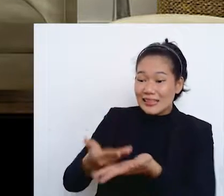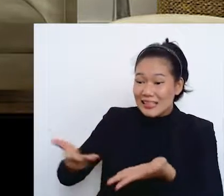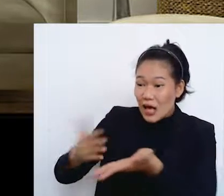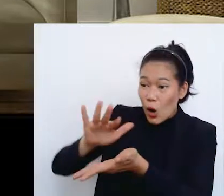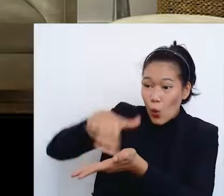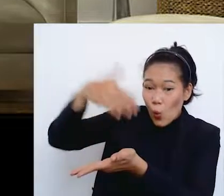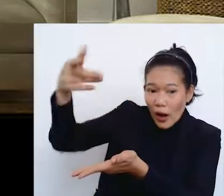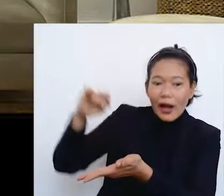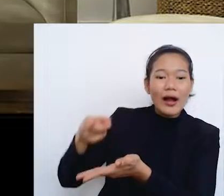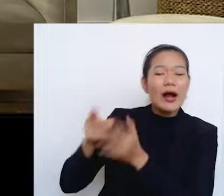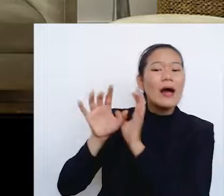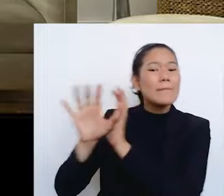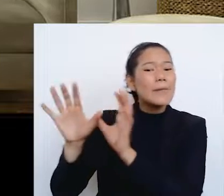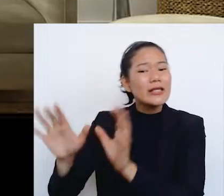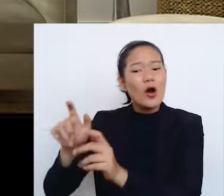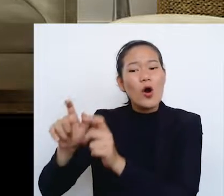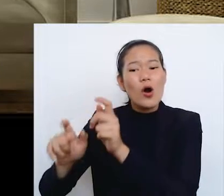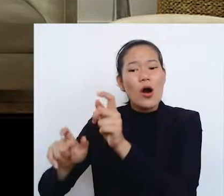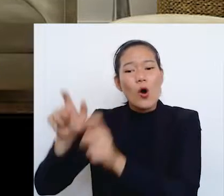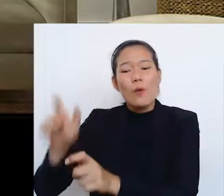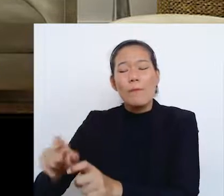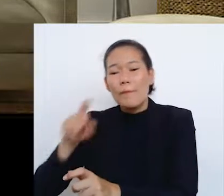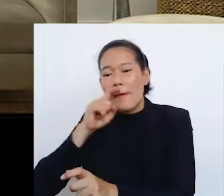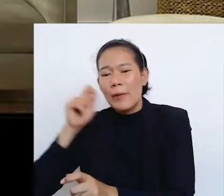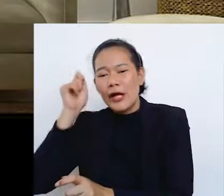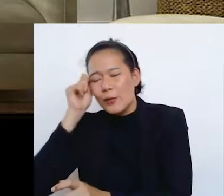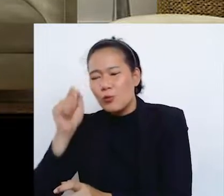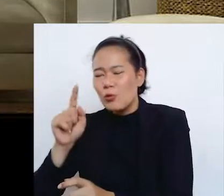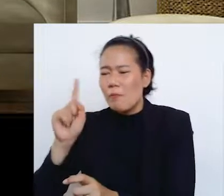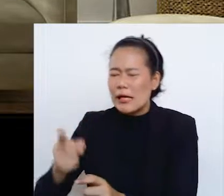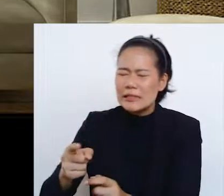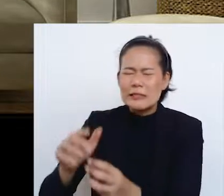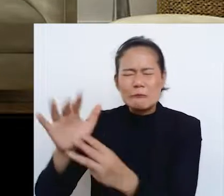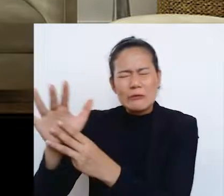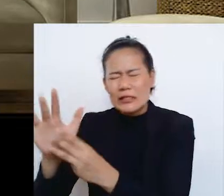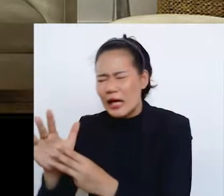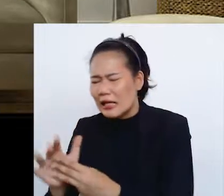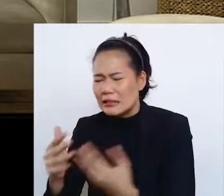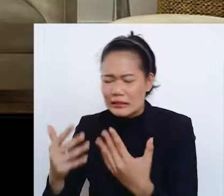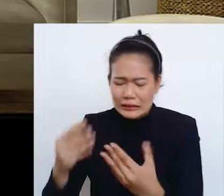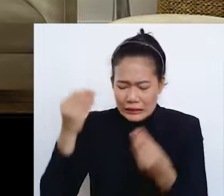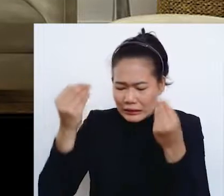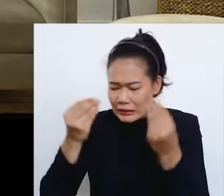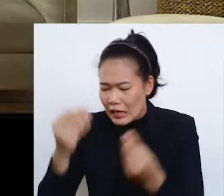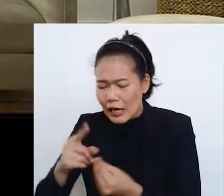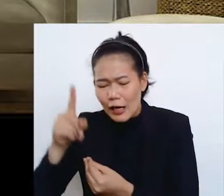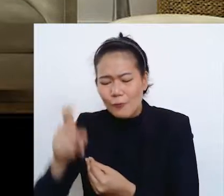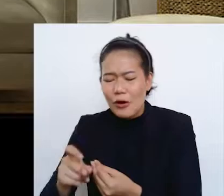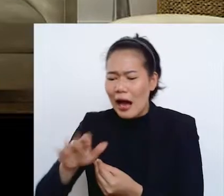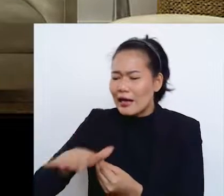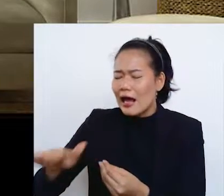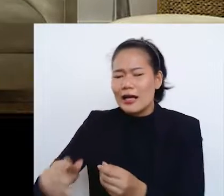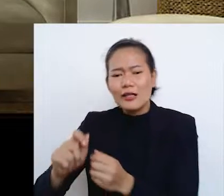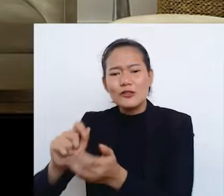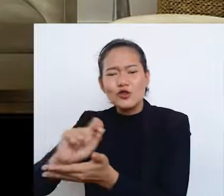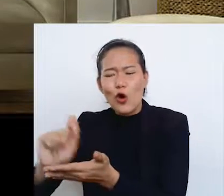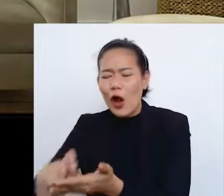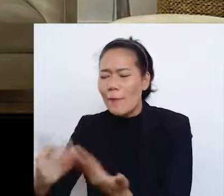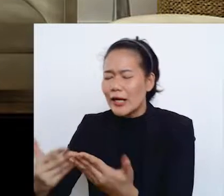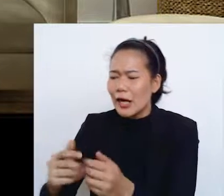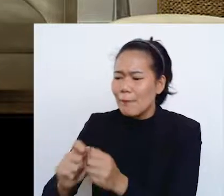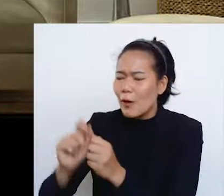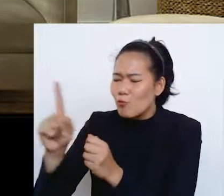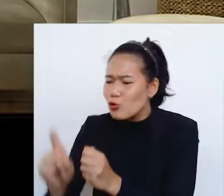luar sana, masih ada begitu banyak orang tua yang hari ini bergumul untuk mencukupkan kebutuhan sekolah